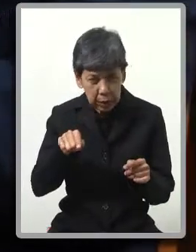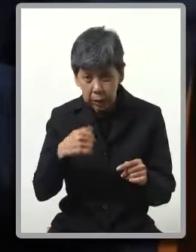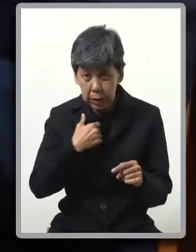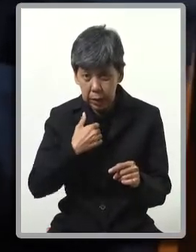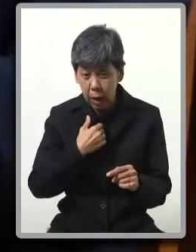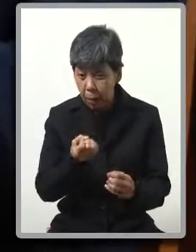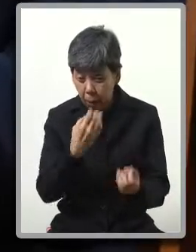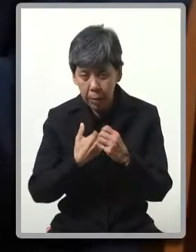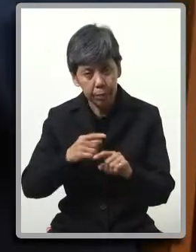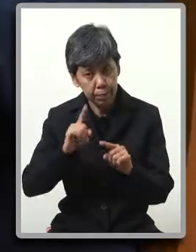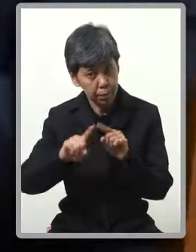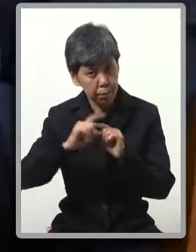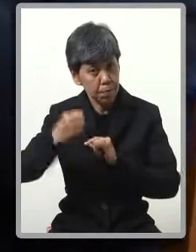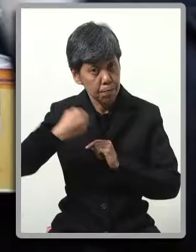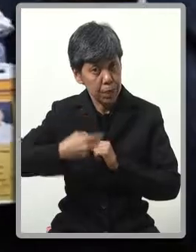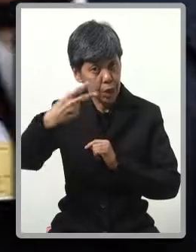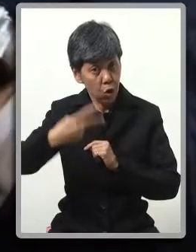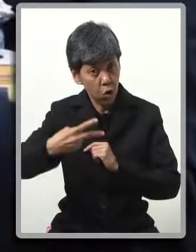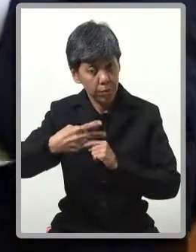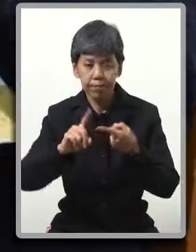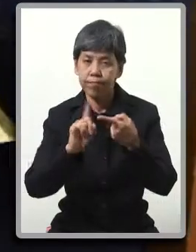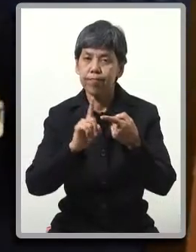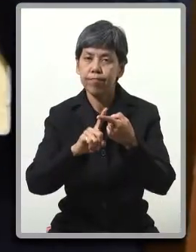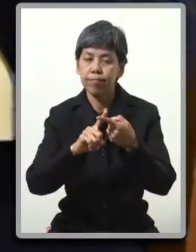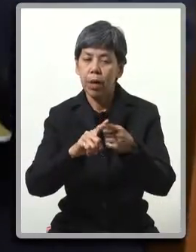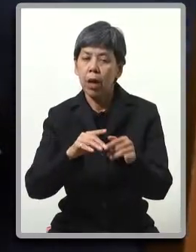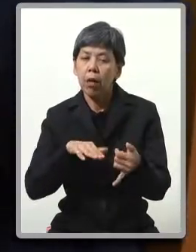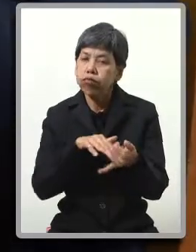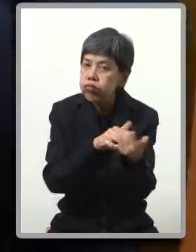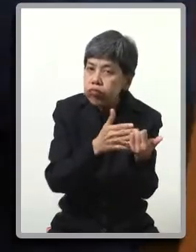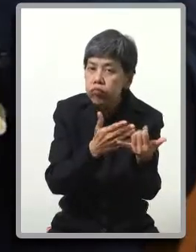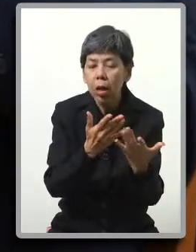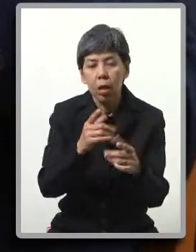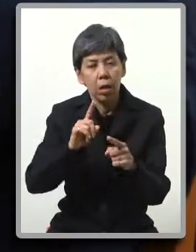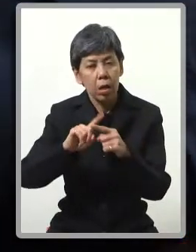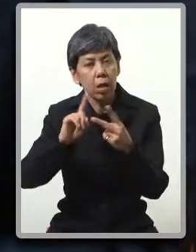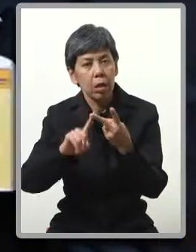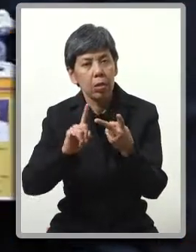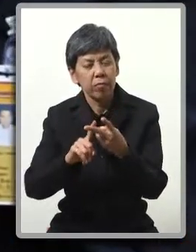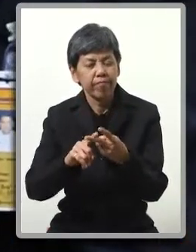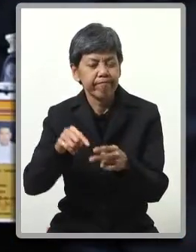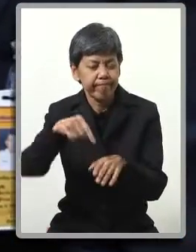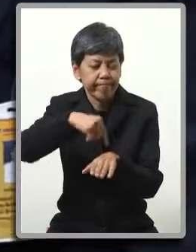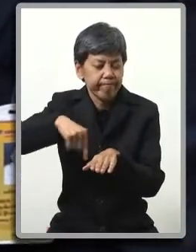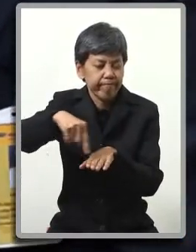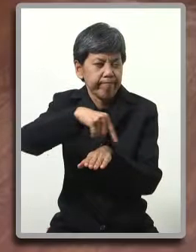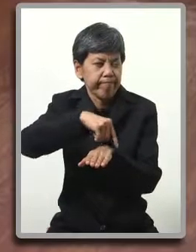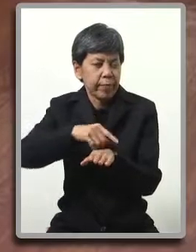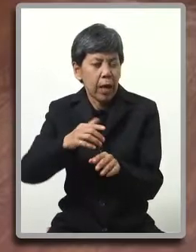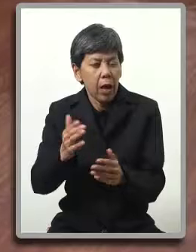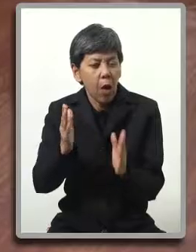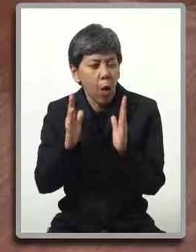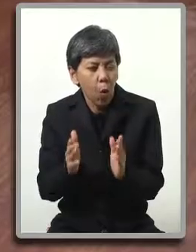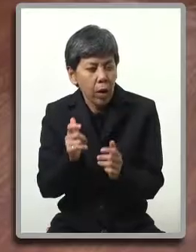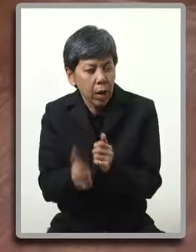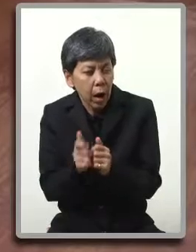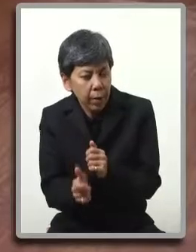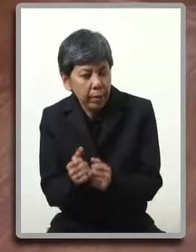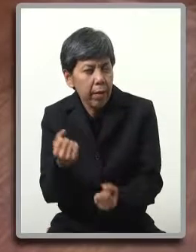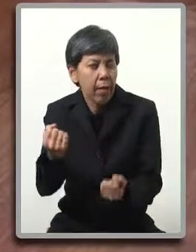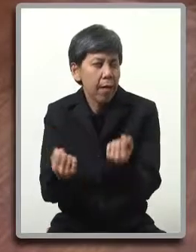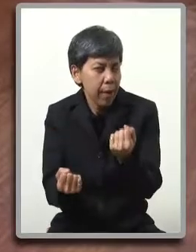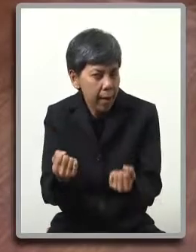ความเสี่ยงออกความเสี่ยงที่ท่านพูดออกเป็น2เรื่องเรื่องแรกคืออุบัติเหตุทางรถยนต ์ กับเรื่องที่2คือพฤติกรรมของพนักงาน